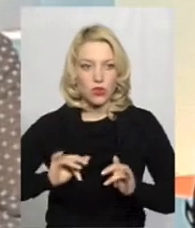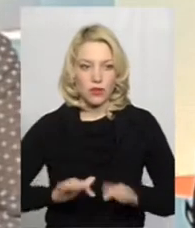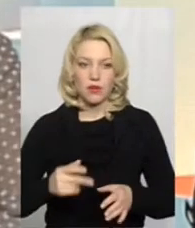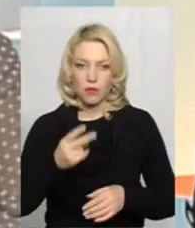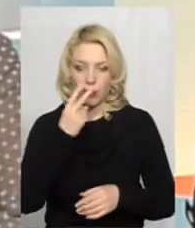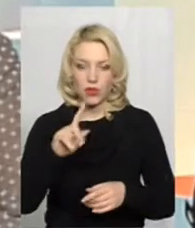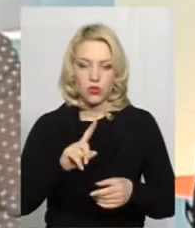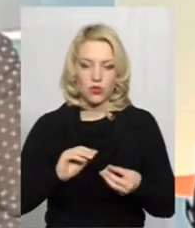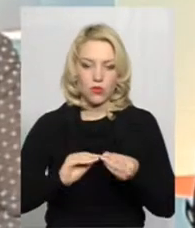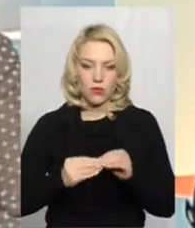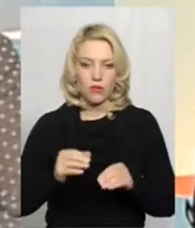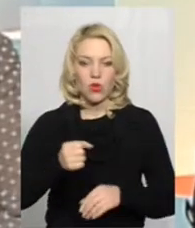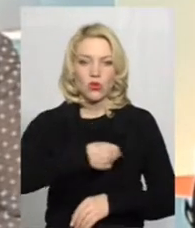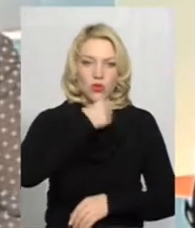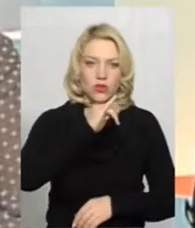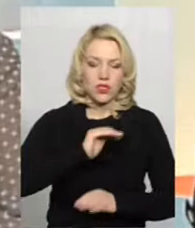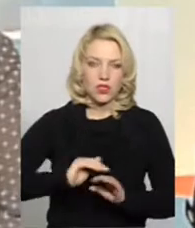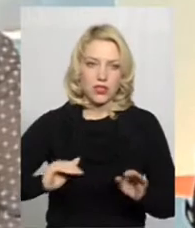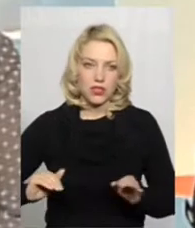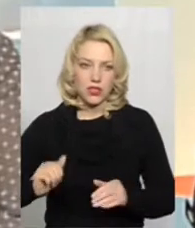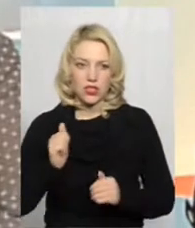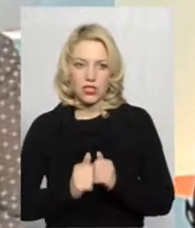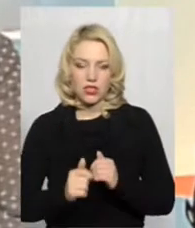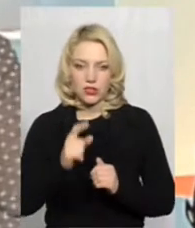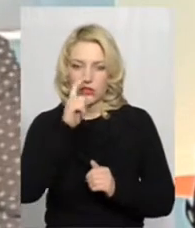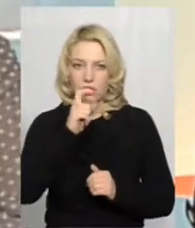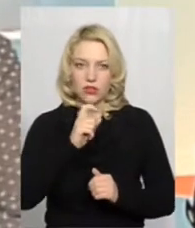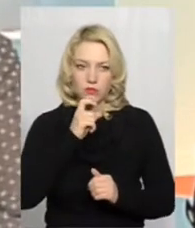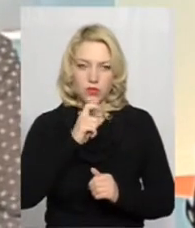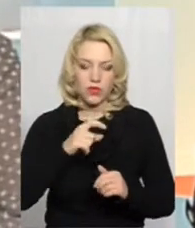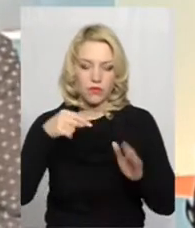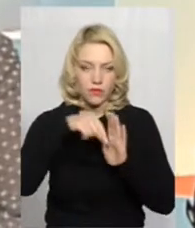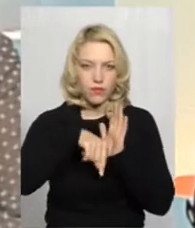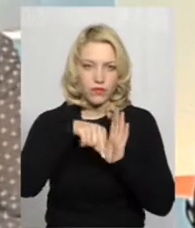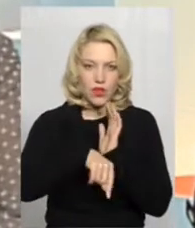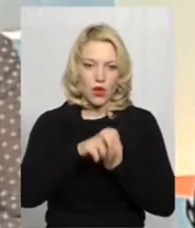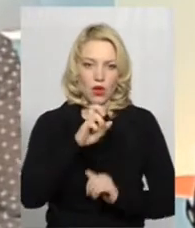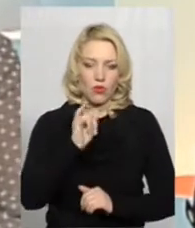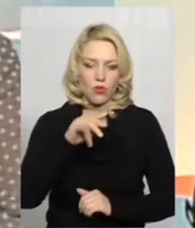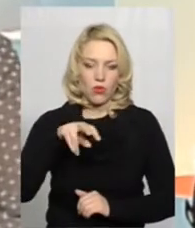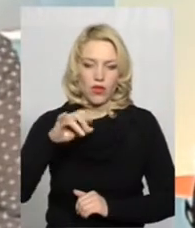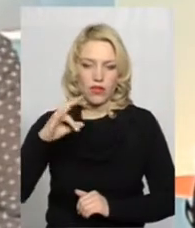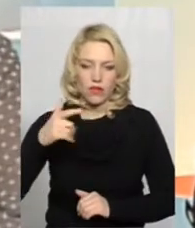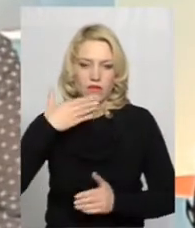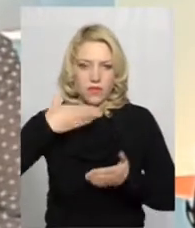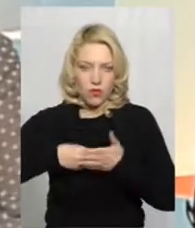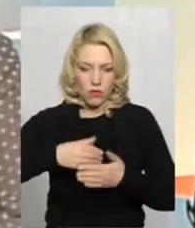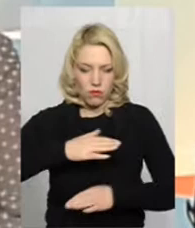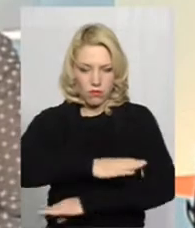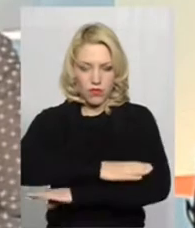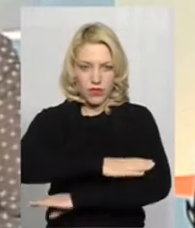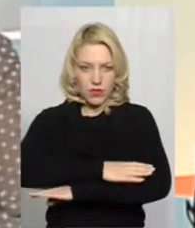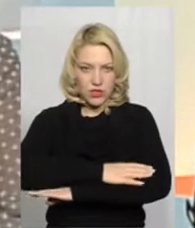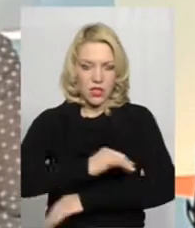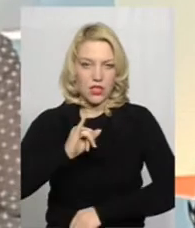проблему, те, що дорослі і діти дуже часто не ідентифікують ознаки булінгу у власній поведінці. Тобто це є